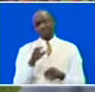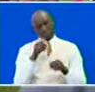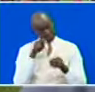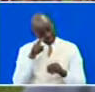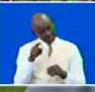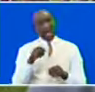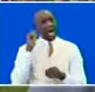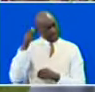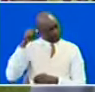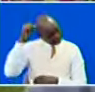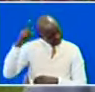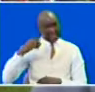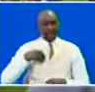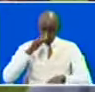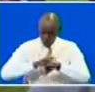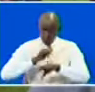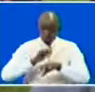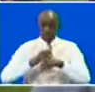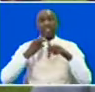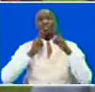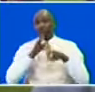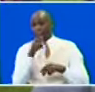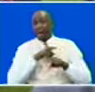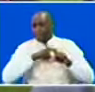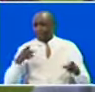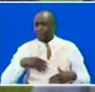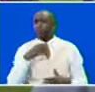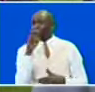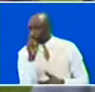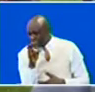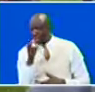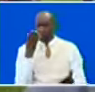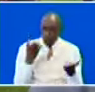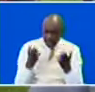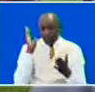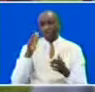Stars imekuwa na msururu wa matokeo bora. Lakini wengi wanangoja kuona iwapo msururu huo